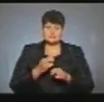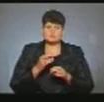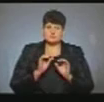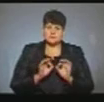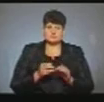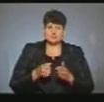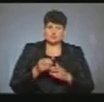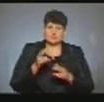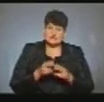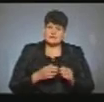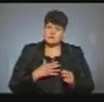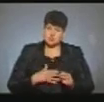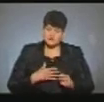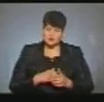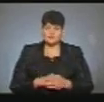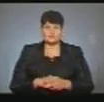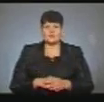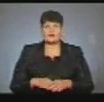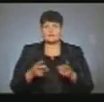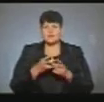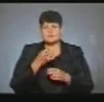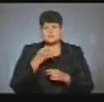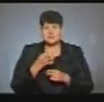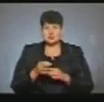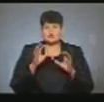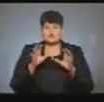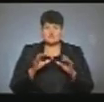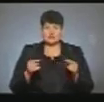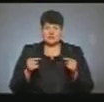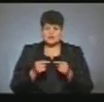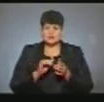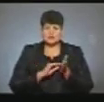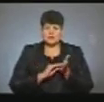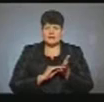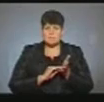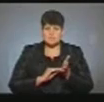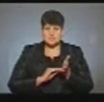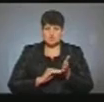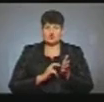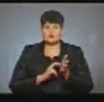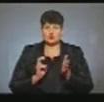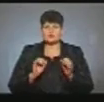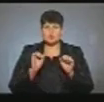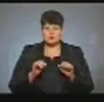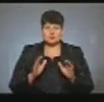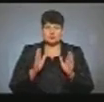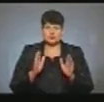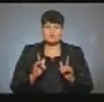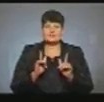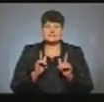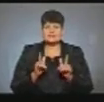дуже важливо. Також треба сказати, що в законі чітко написано, що відключення може бути тільки